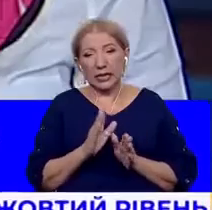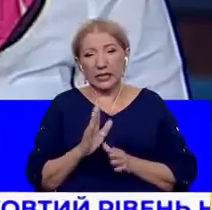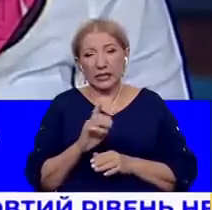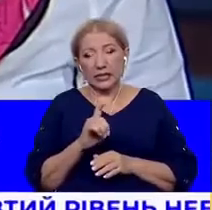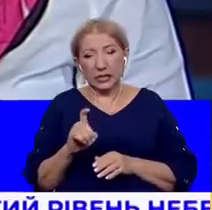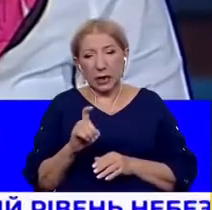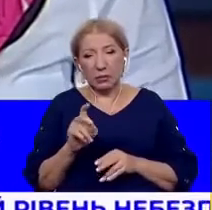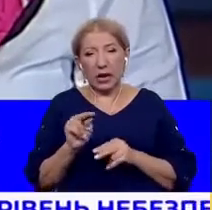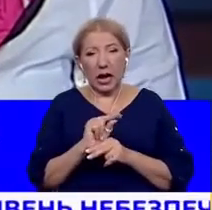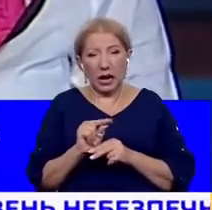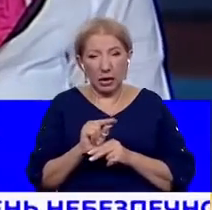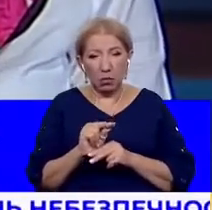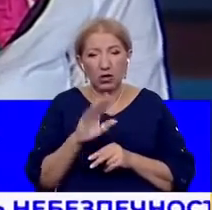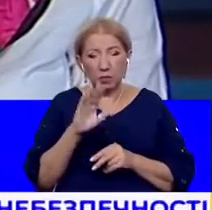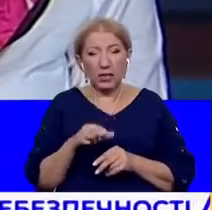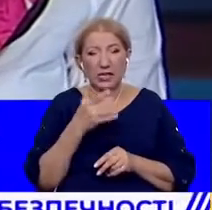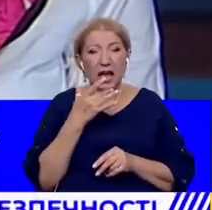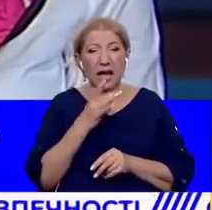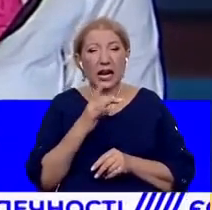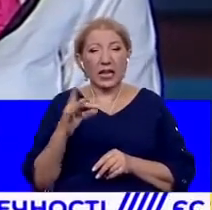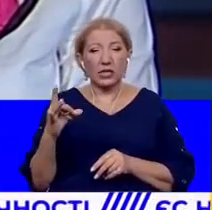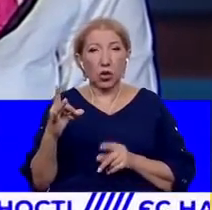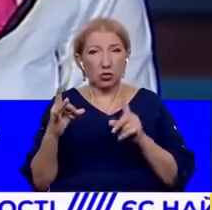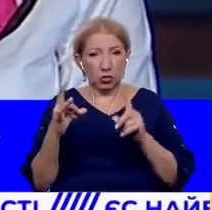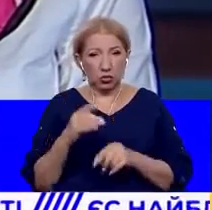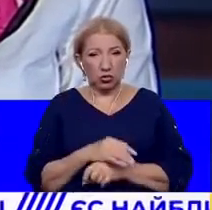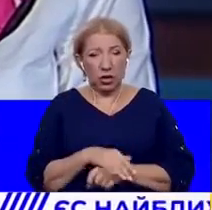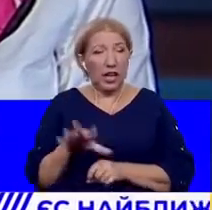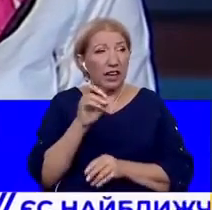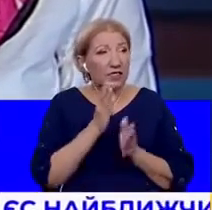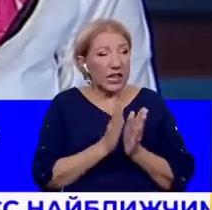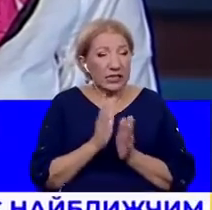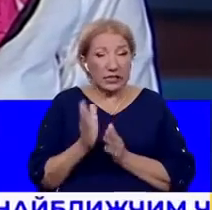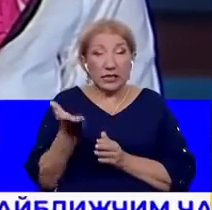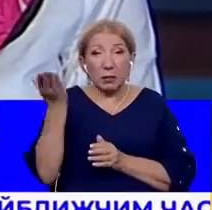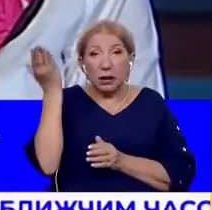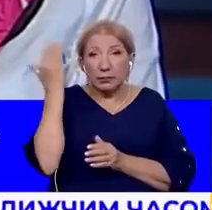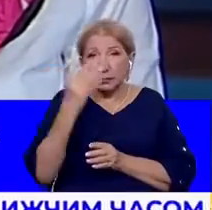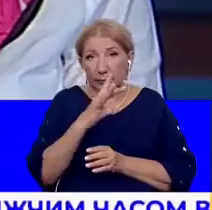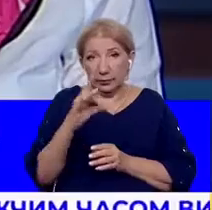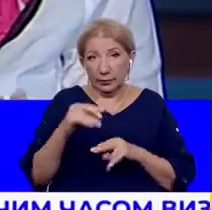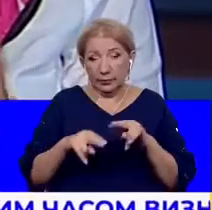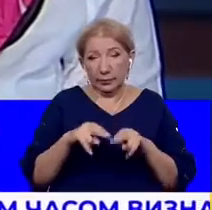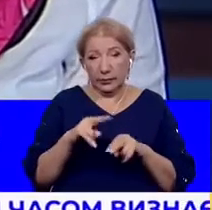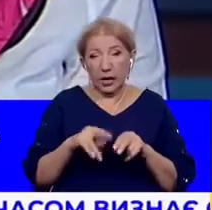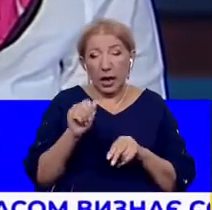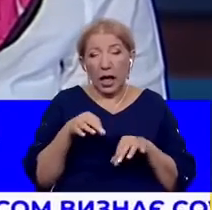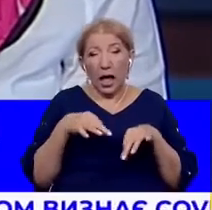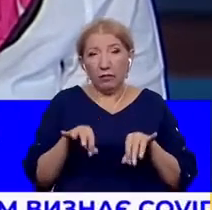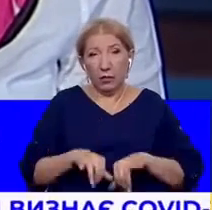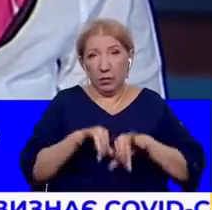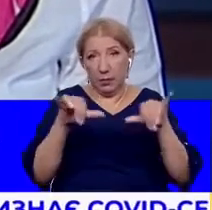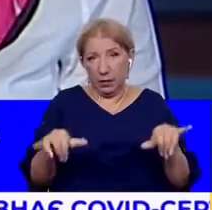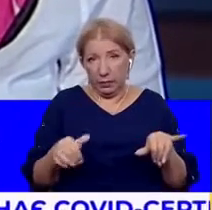системних ремонтів після Радянського Союзу. Вся система, вона ще радянська, але автомобілі вже